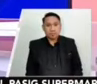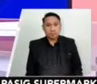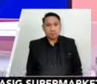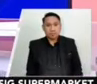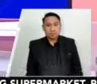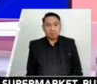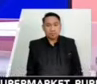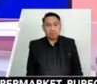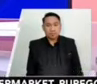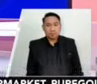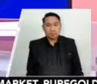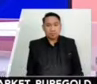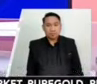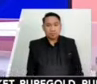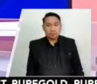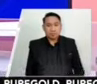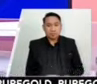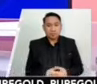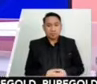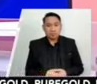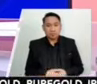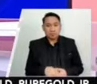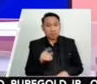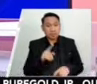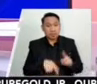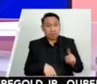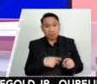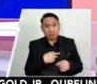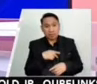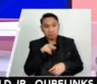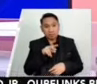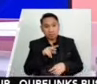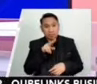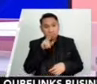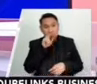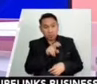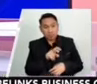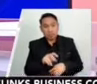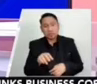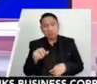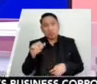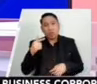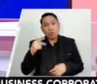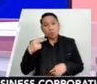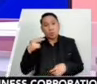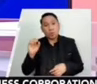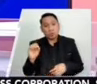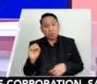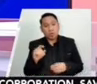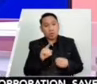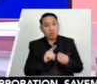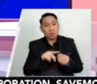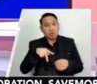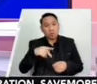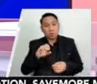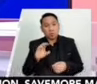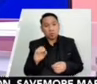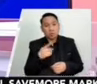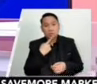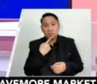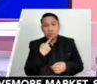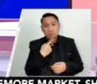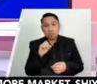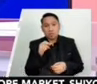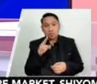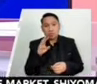hindi pwedeng maging state Witness si suspended Mayor Alice guo sa imbestigasyon sa mga Pogo sa bansa ayon kay senador Sherwin galan sa